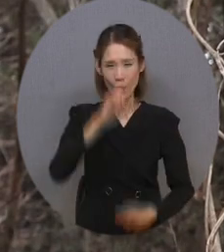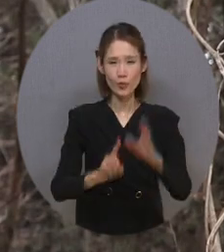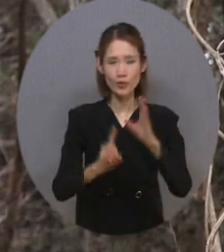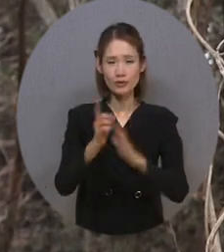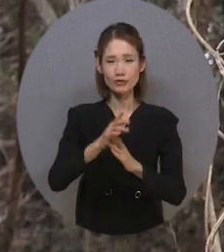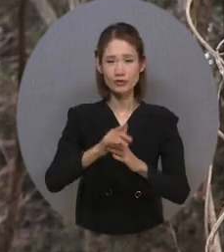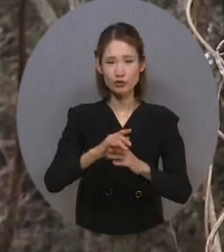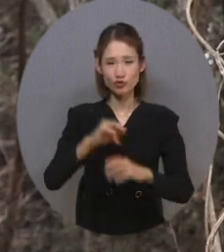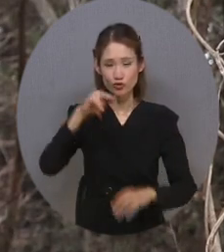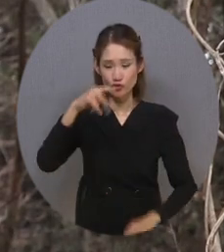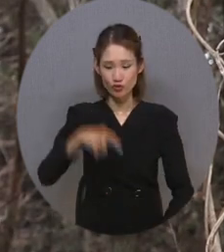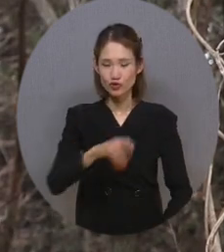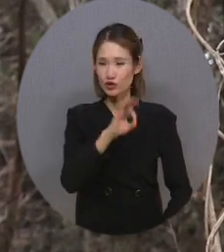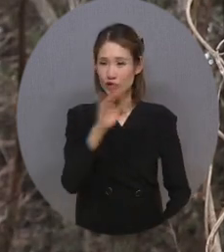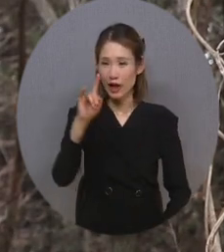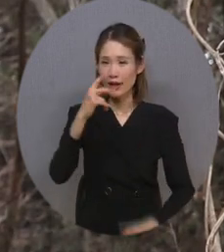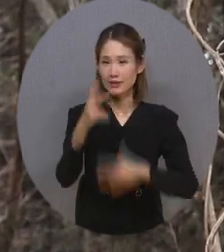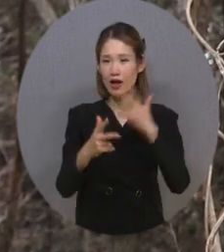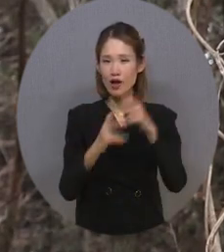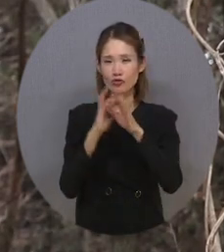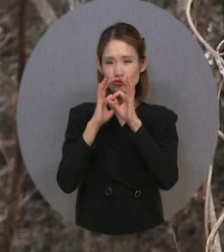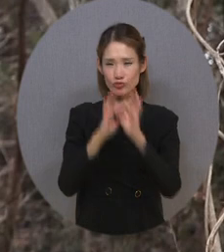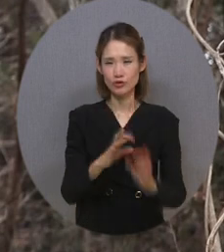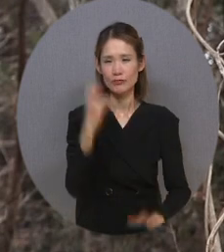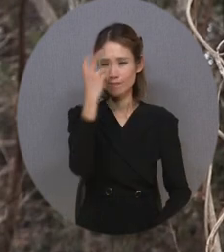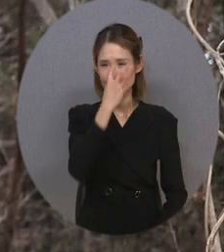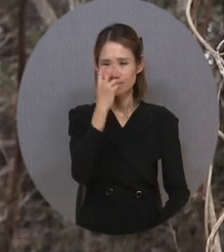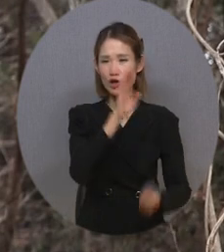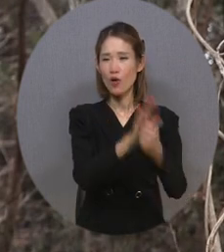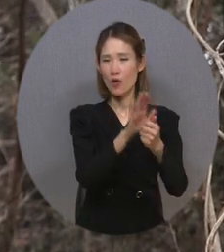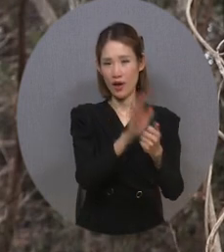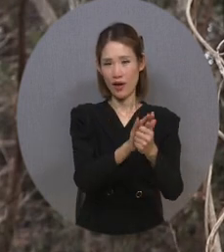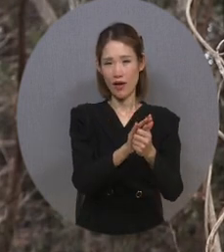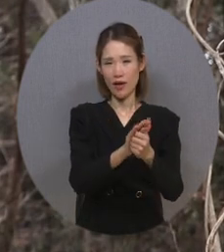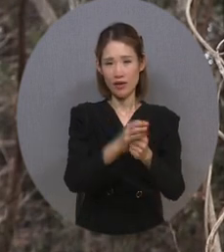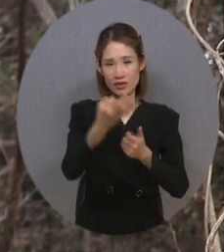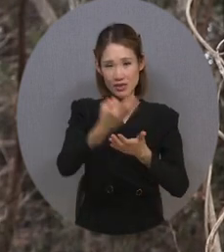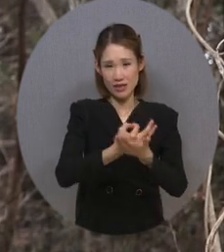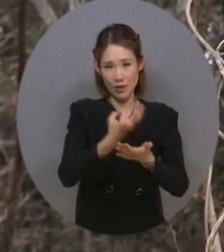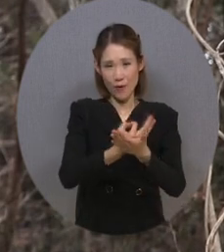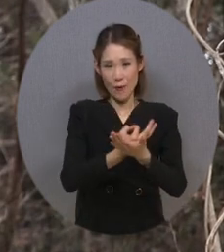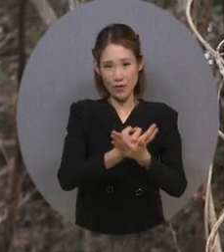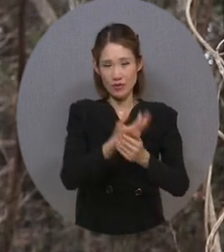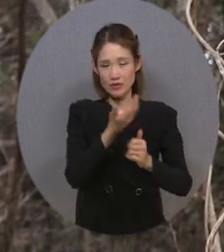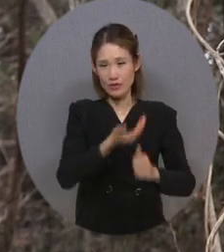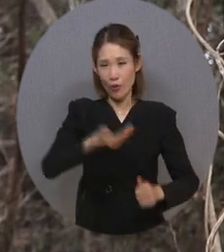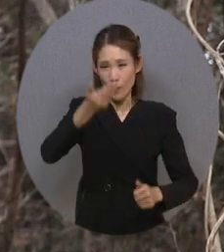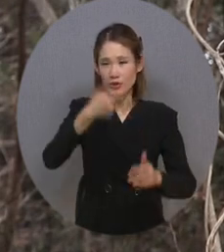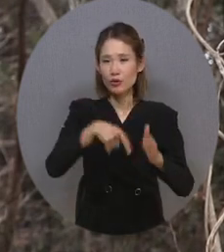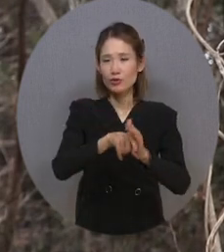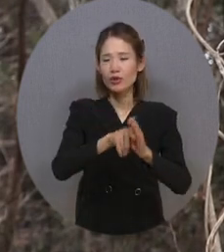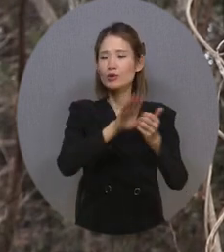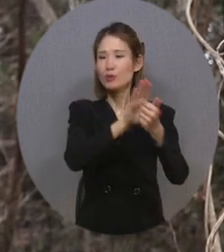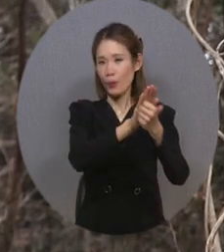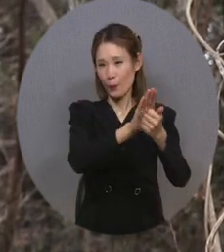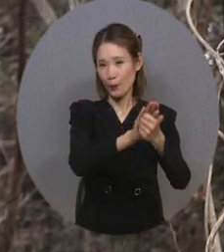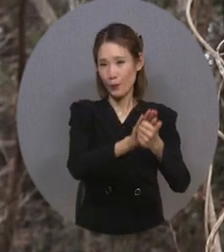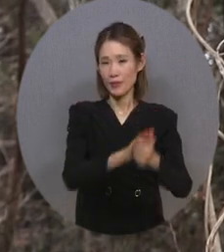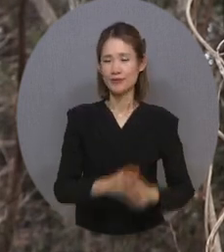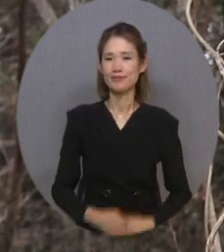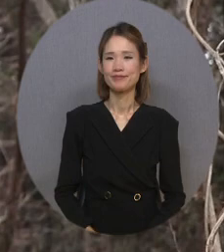바람을 일으켰고 꾸준한 지원과 관리로 임가의 소득 향상에 이바지하고 있습니다. 복지TV